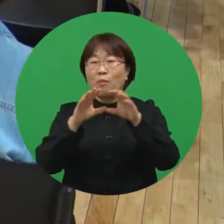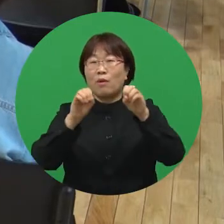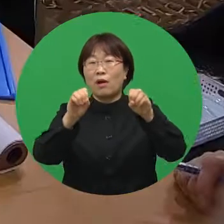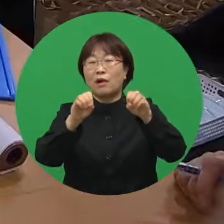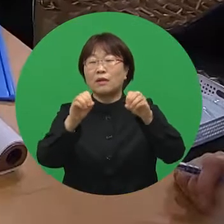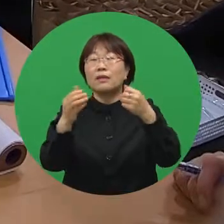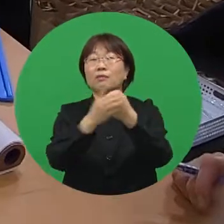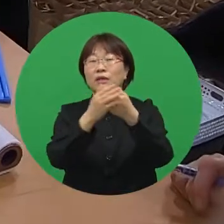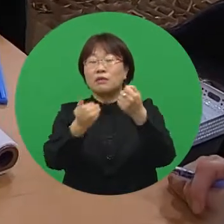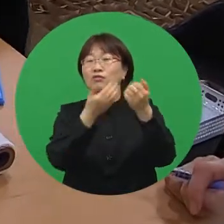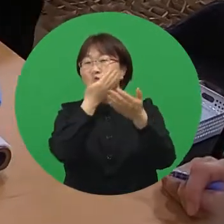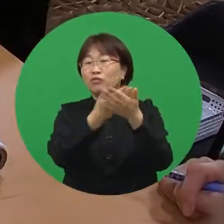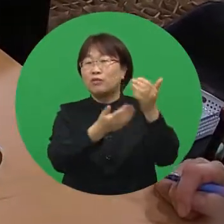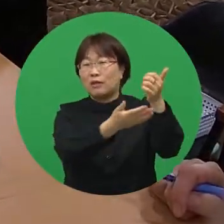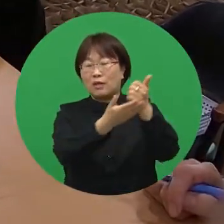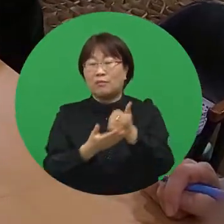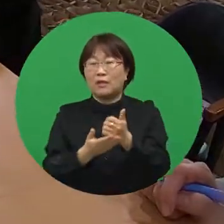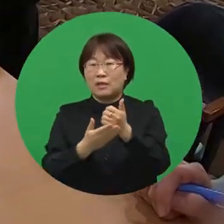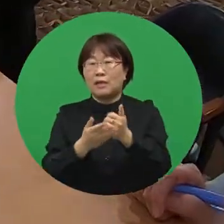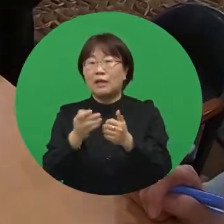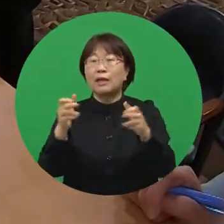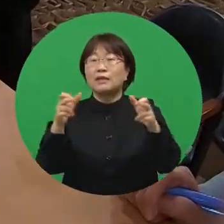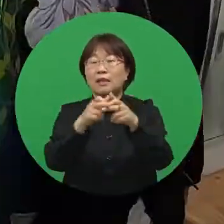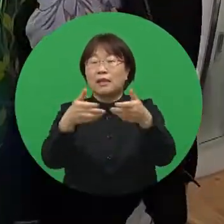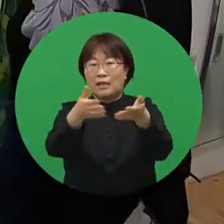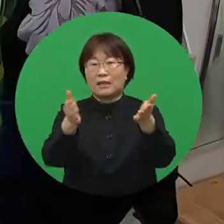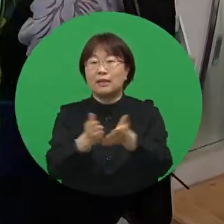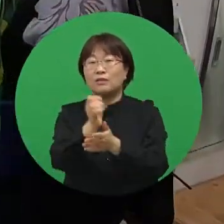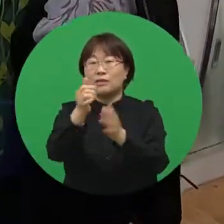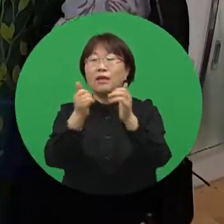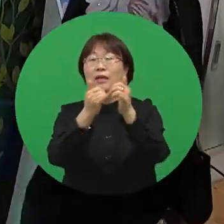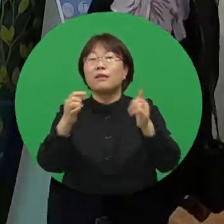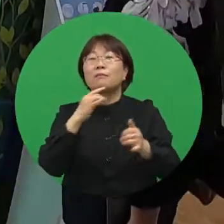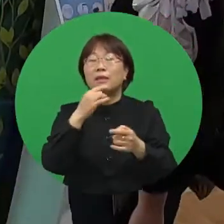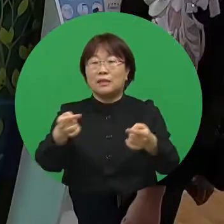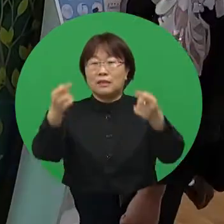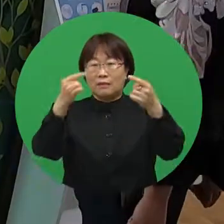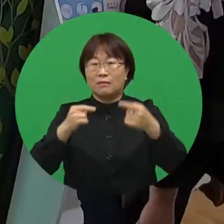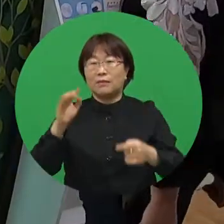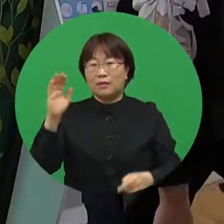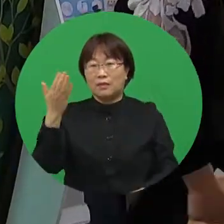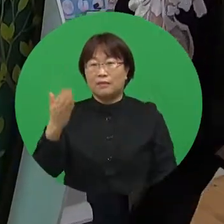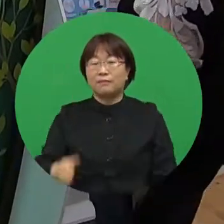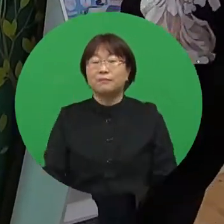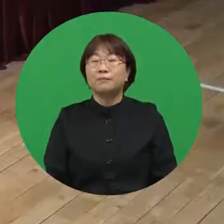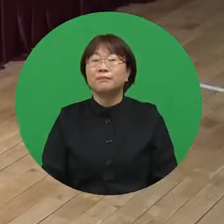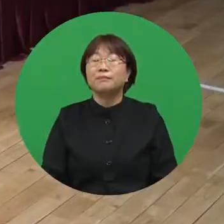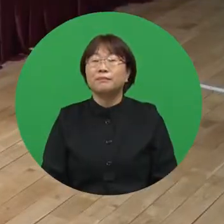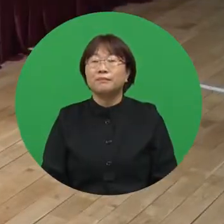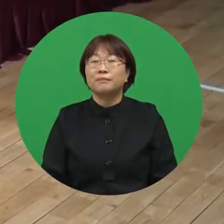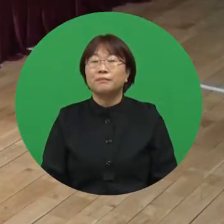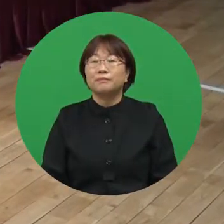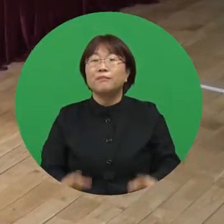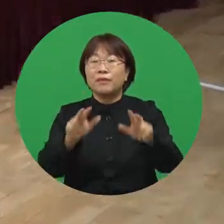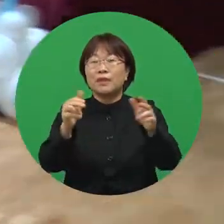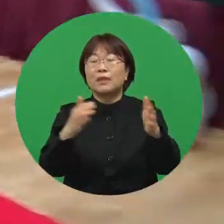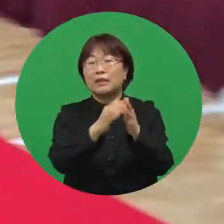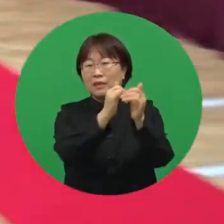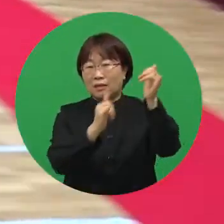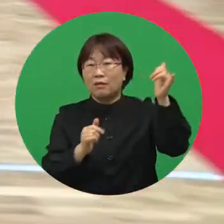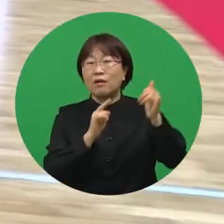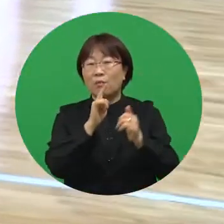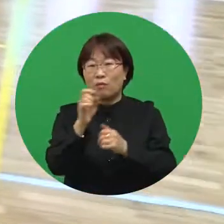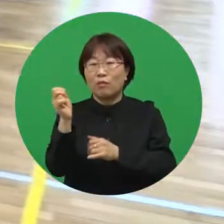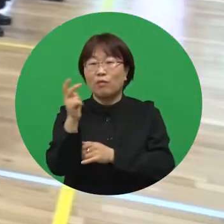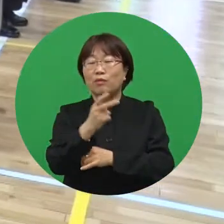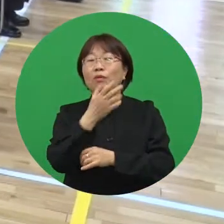확산을 막고자 주요 내빈들과 장애인 단체 등 최소 인원만 참석한 가운데 진행됐는데요. 그간의